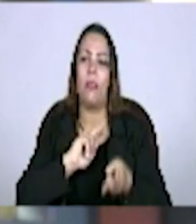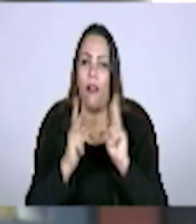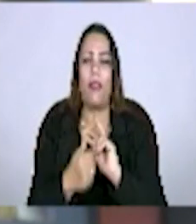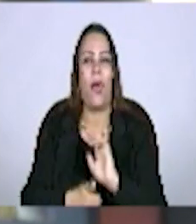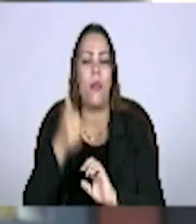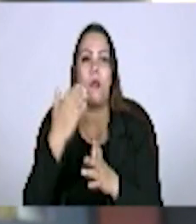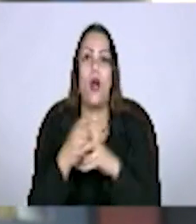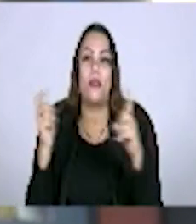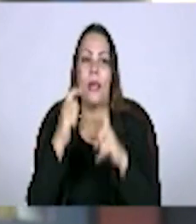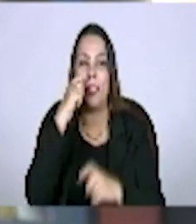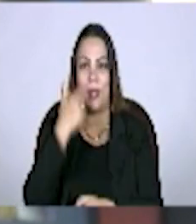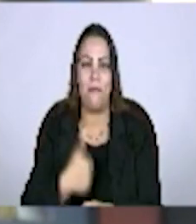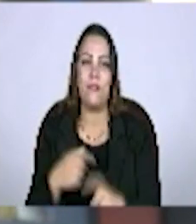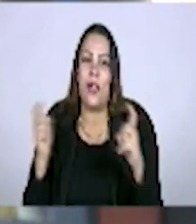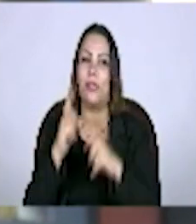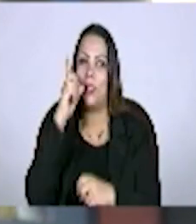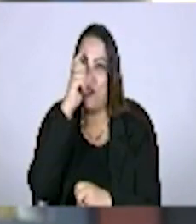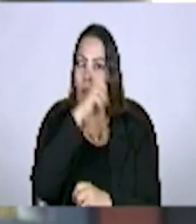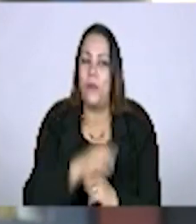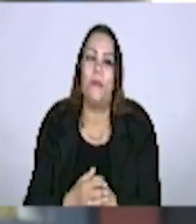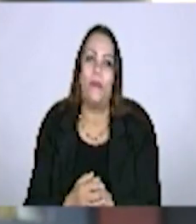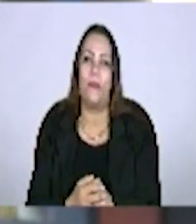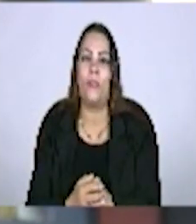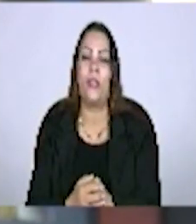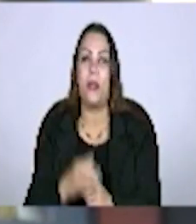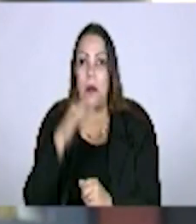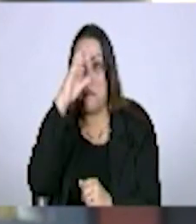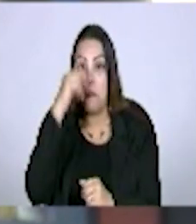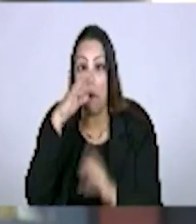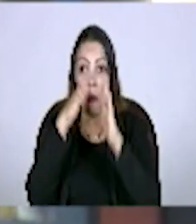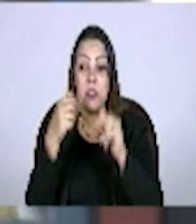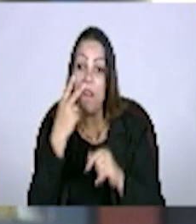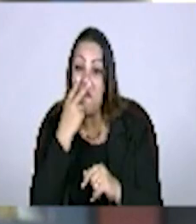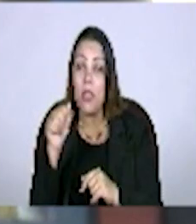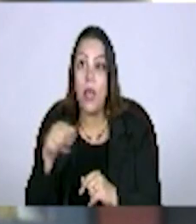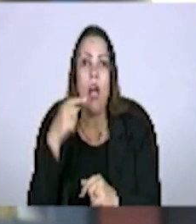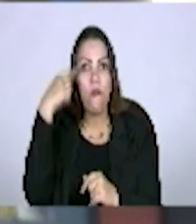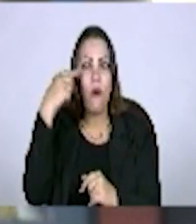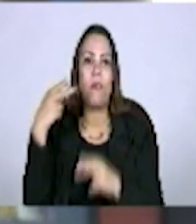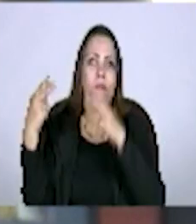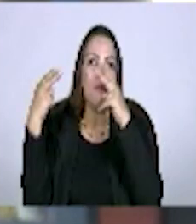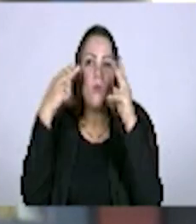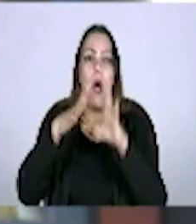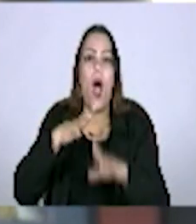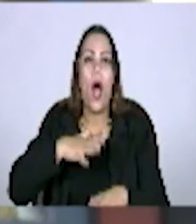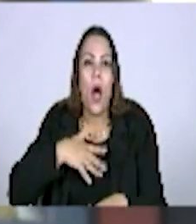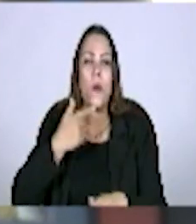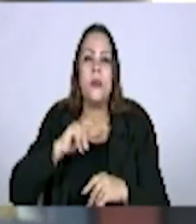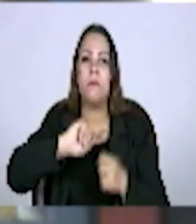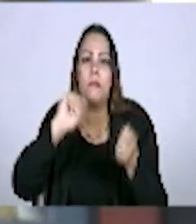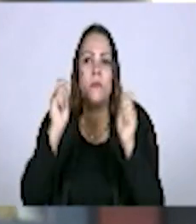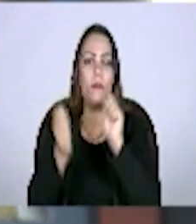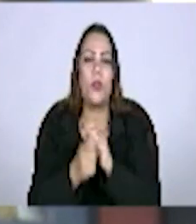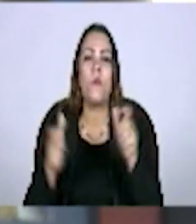هو تحدي النفس وتحدي الصعاب ا ناس لديها رؤيه ولديها فكر ولديها رغبه ان هي تغير مجتمعها